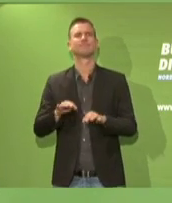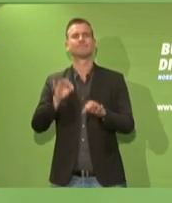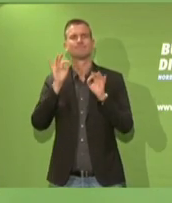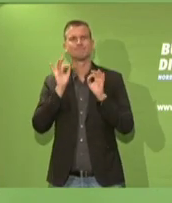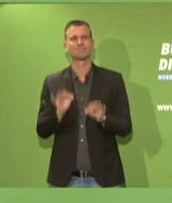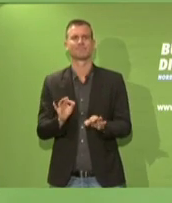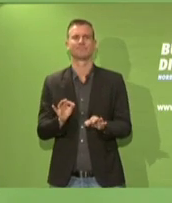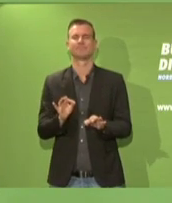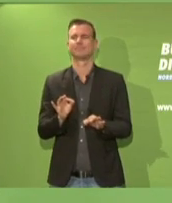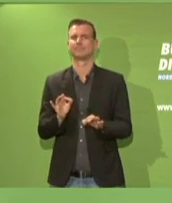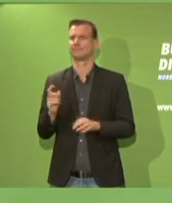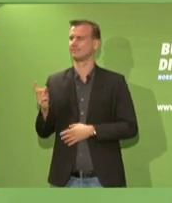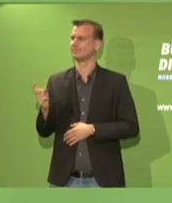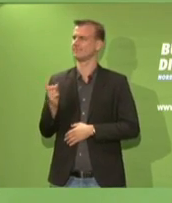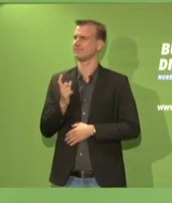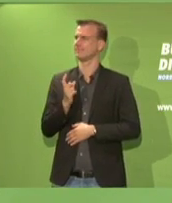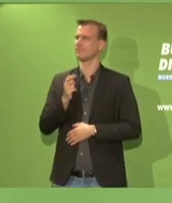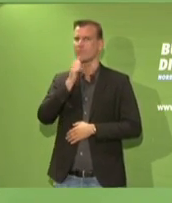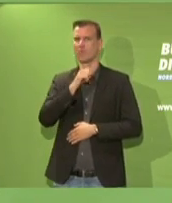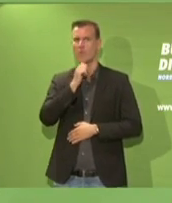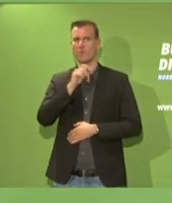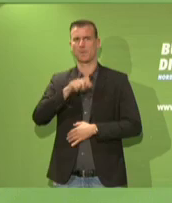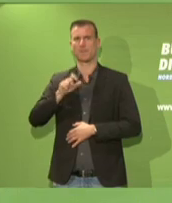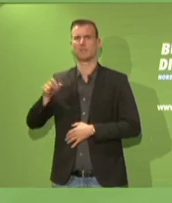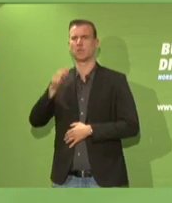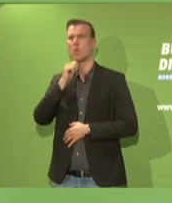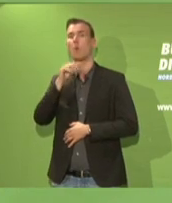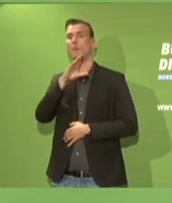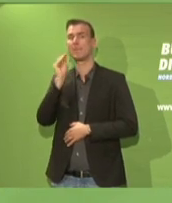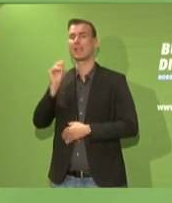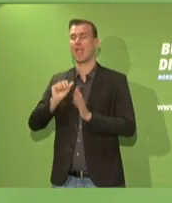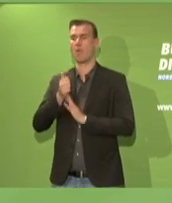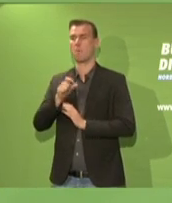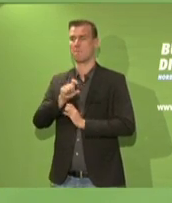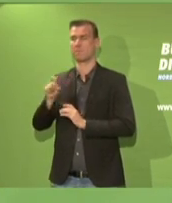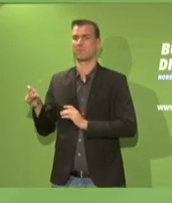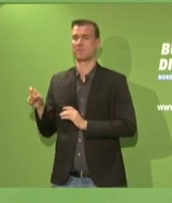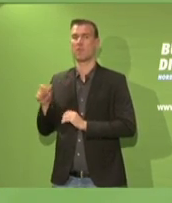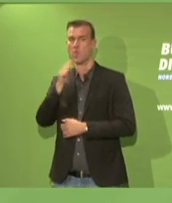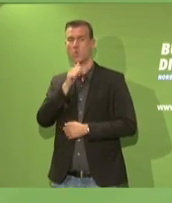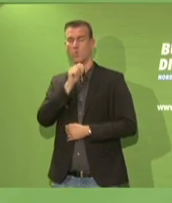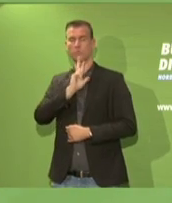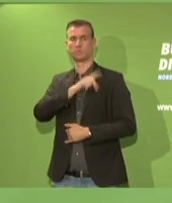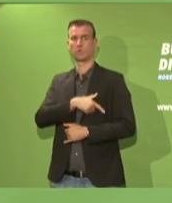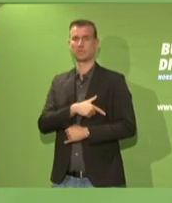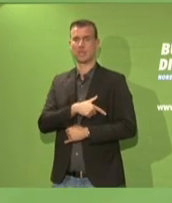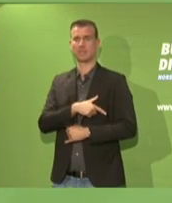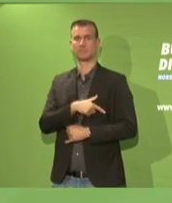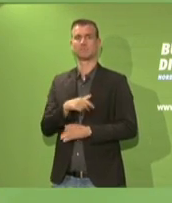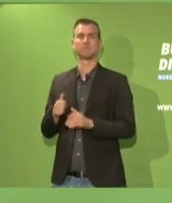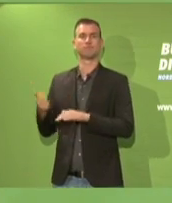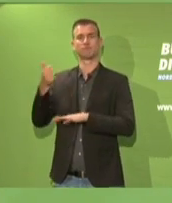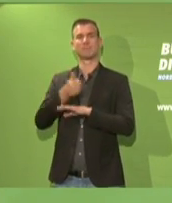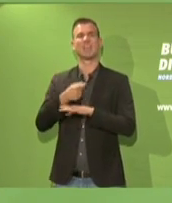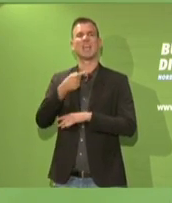diesen Platz ein Trupp junger Menschen, junger Männer überwiegend. Das waren die Jungsozialisten unter Anführung von